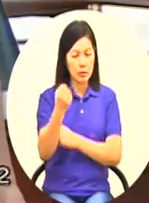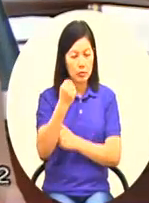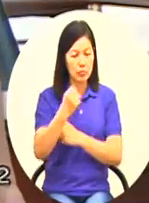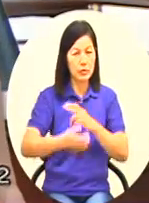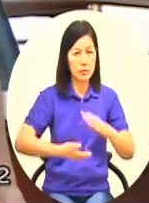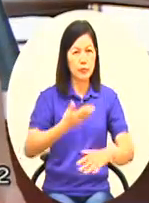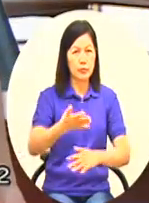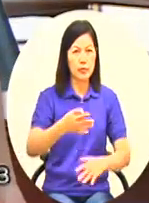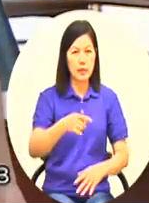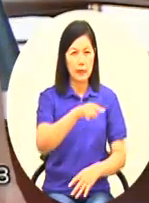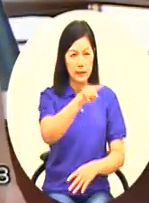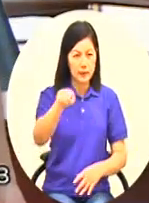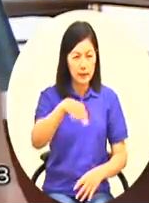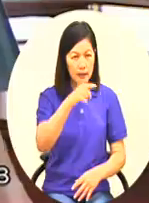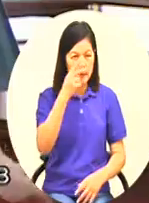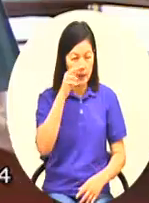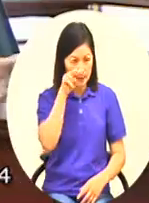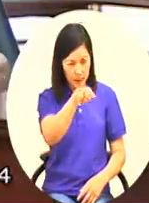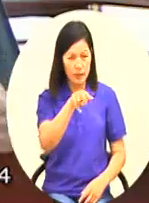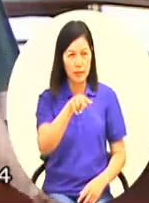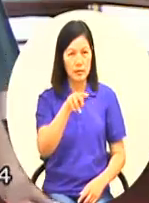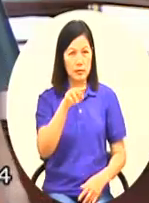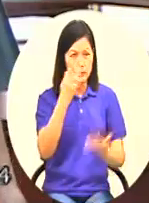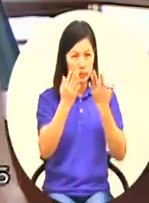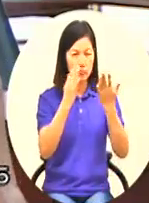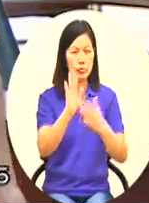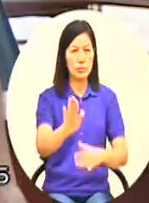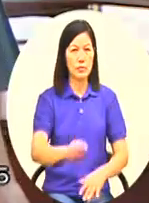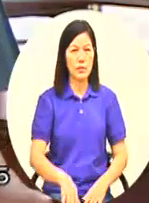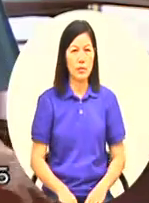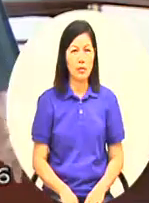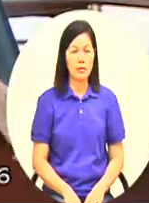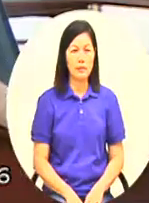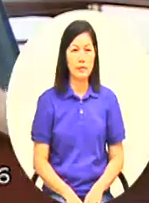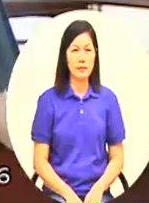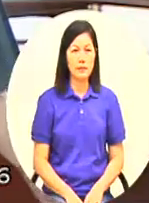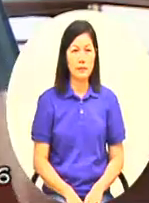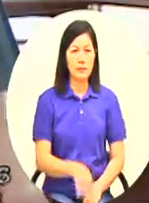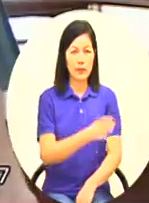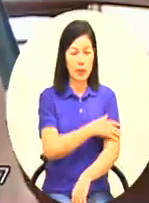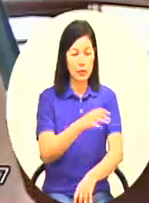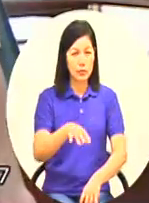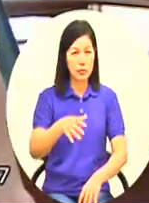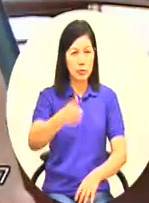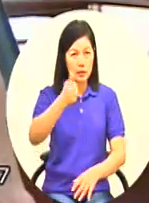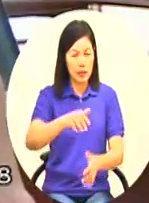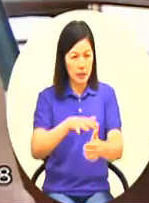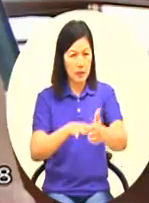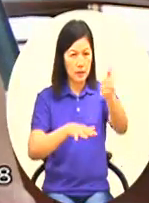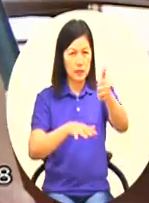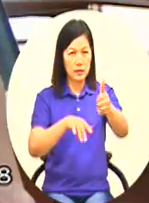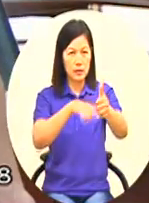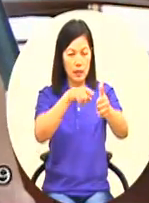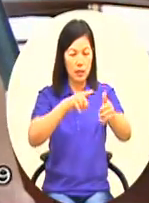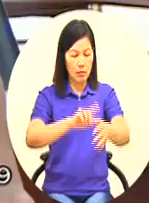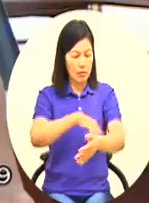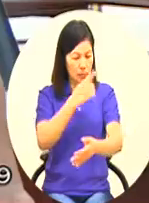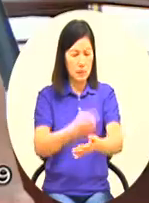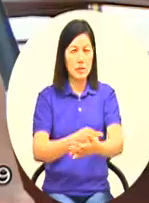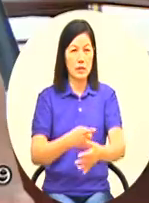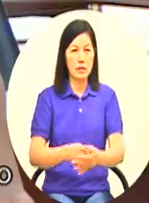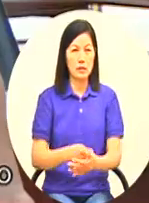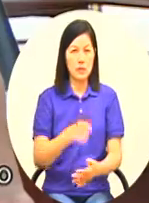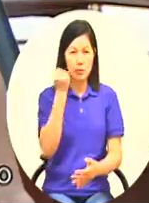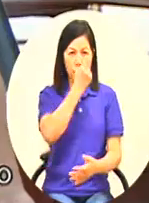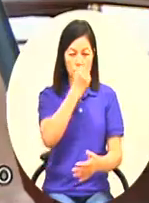是有目共睹。不管是安怎，在咱个陈局长个领导之下，经过嘞，哈，打击犯罪、预防犯罪